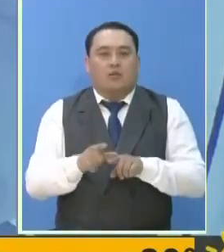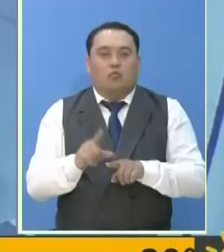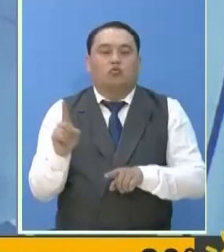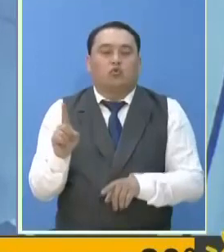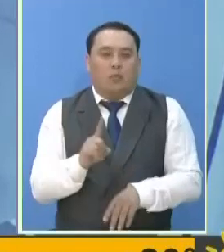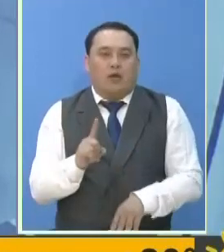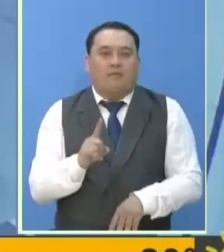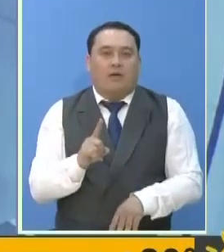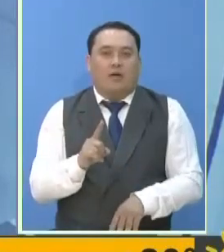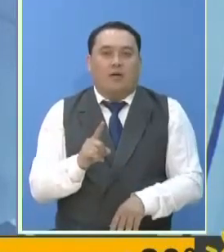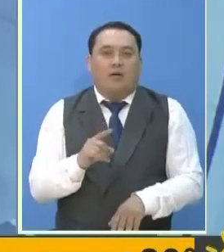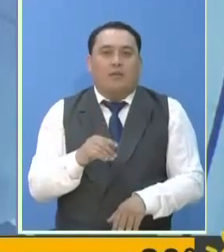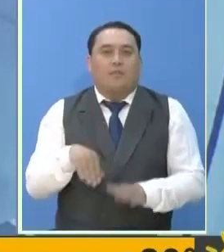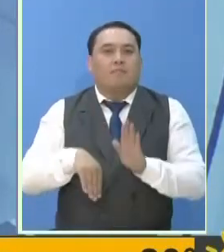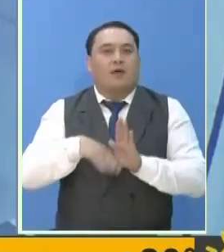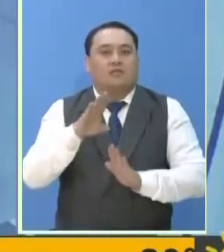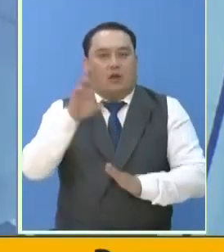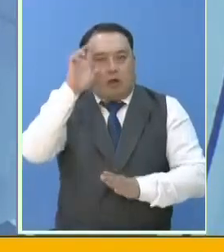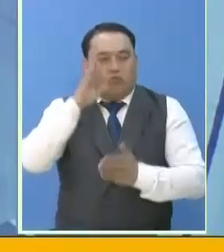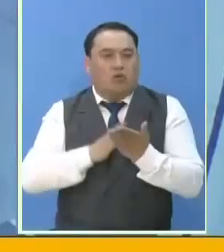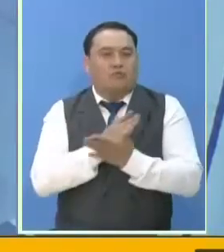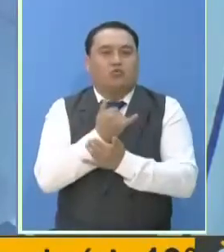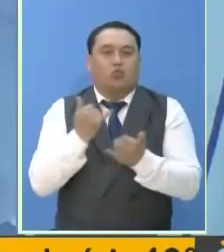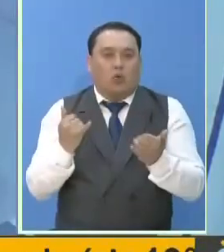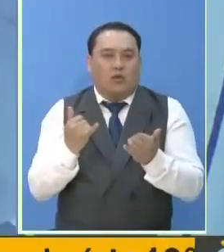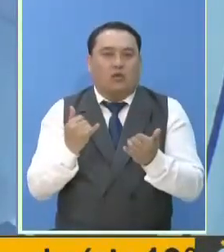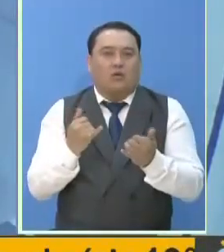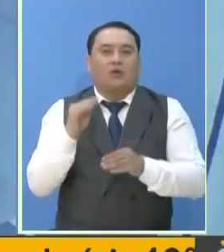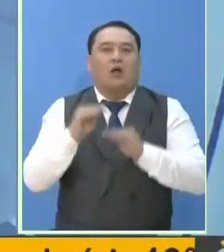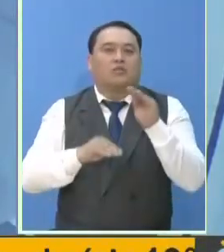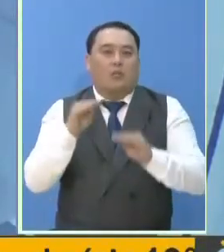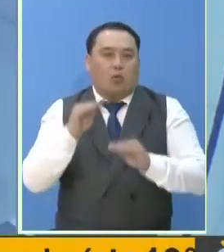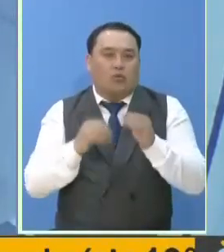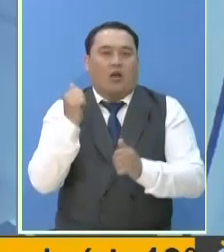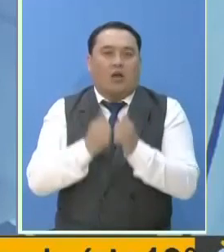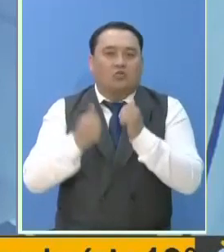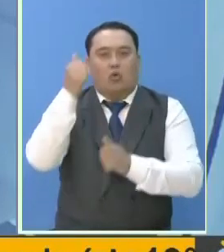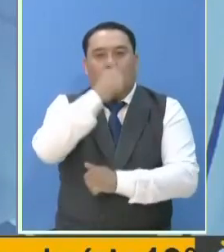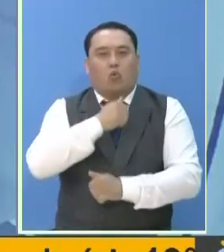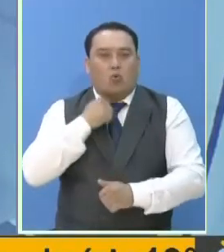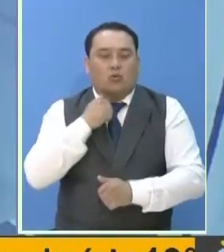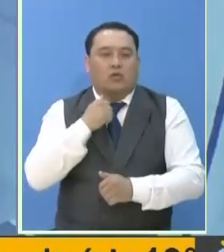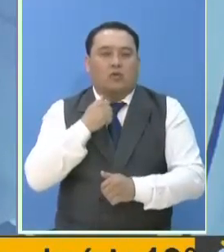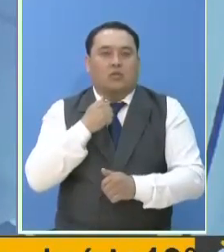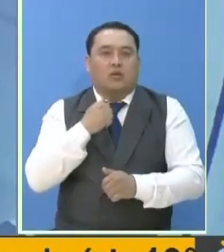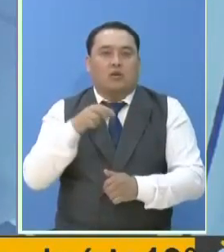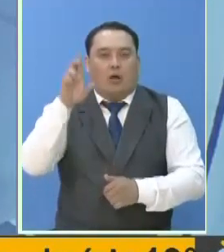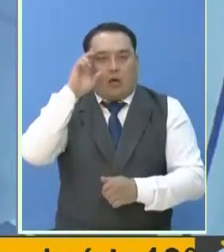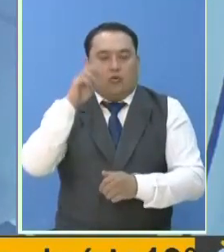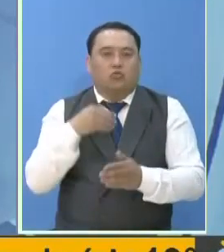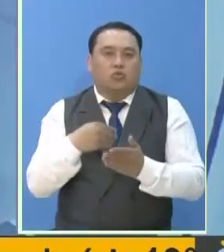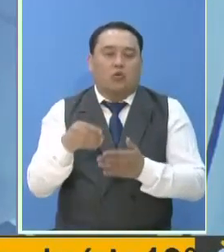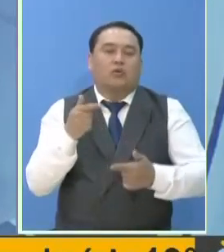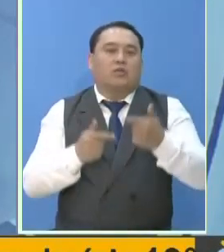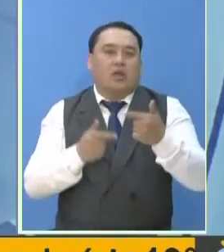чтобы повышать качество государственных услуг, агентство разработало каждый год, она разыгрывает государственные закупки